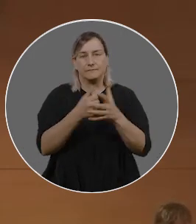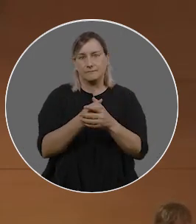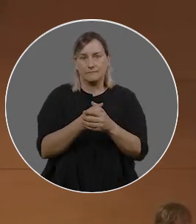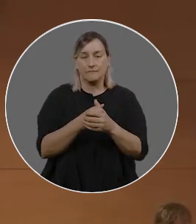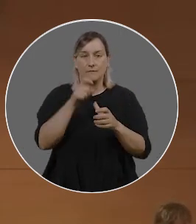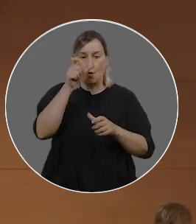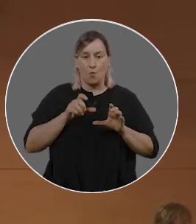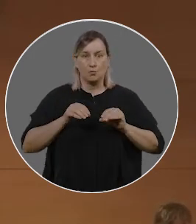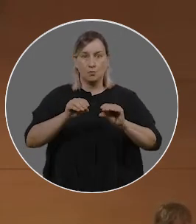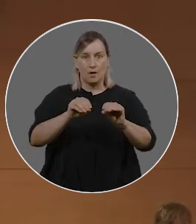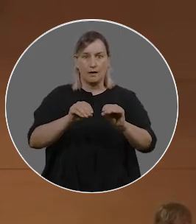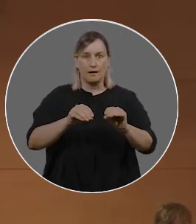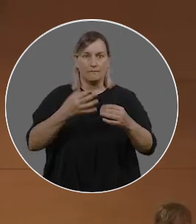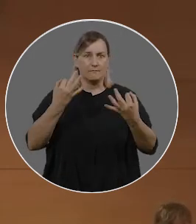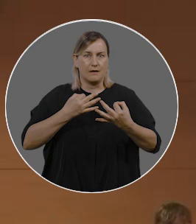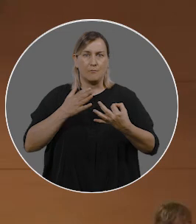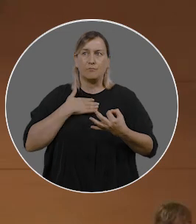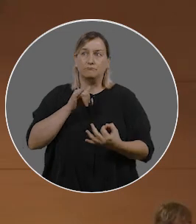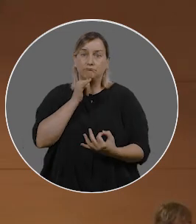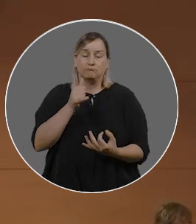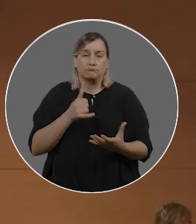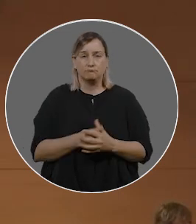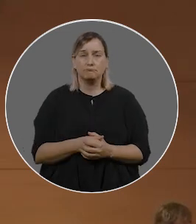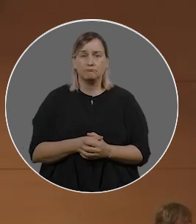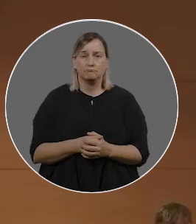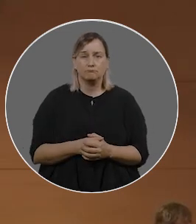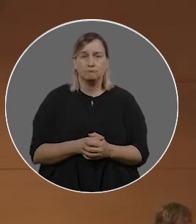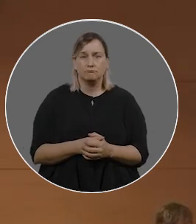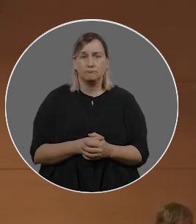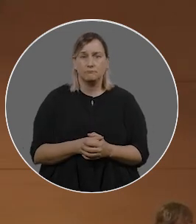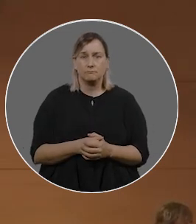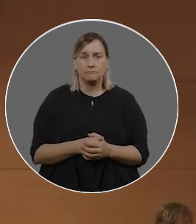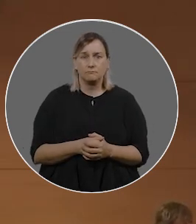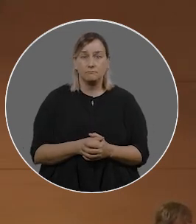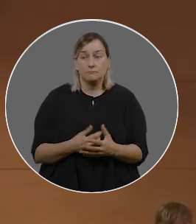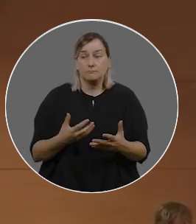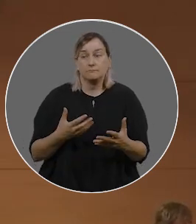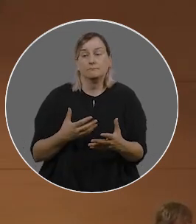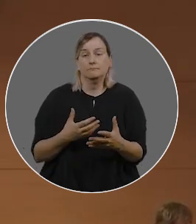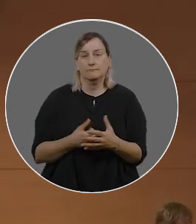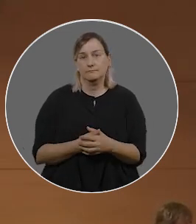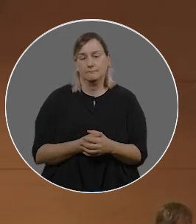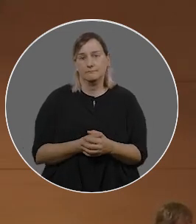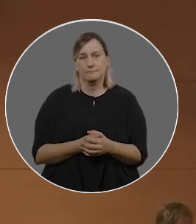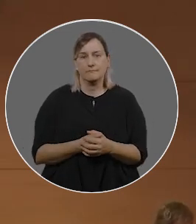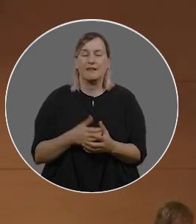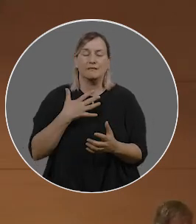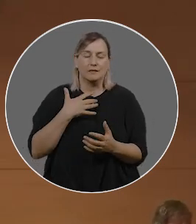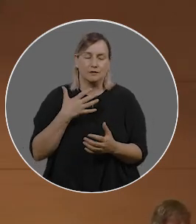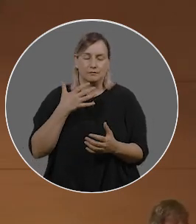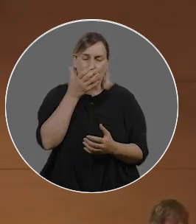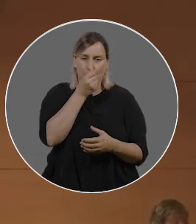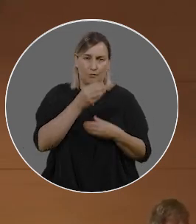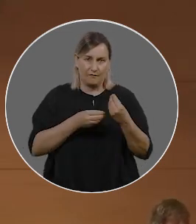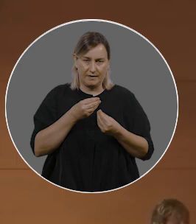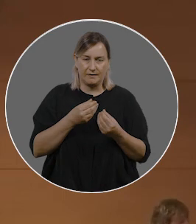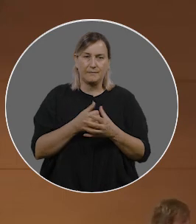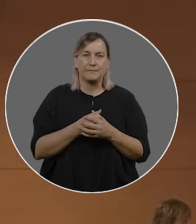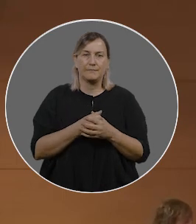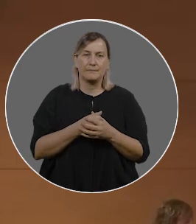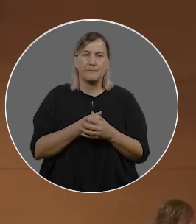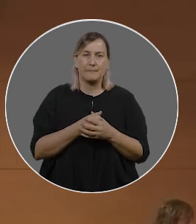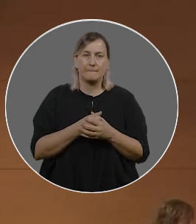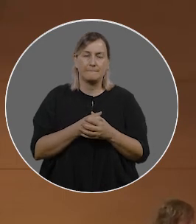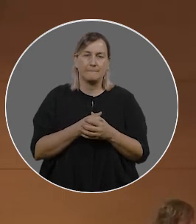Clar, un usuari també podria denunciar, saps? Llavors, clar, ja, a veure, jo no ho puc fer.